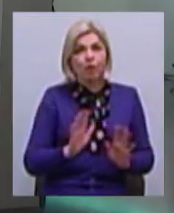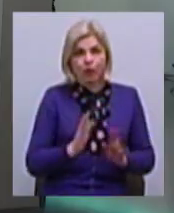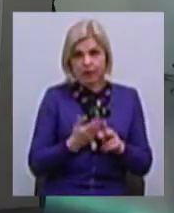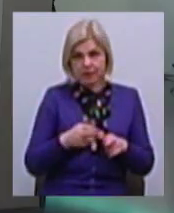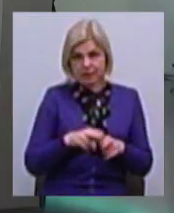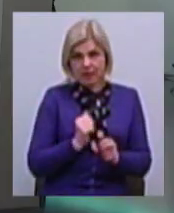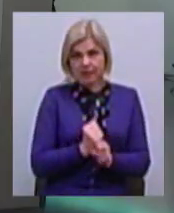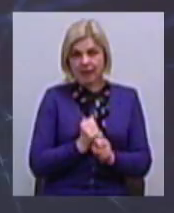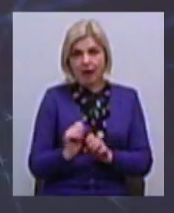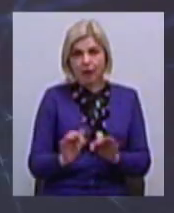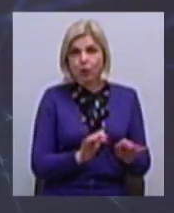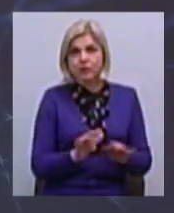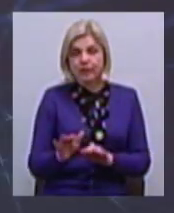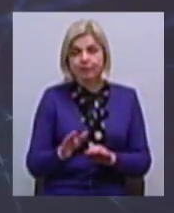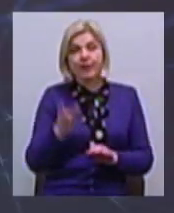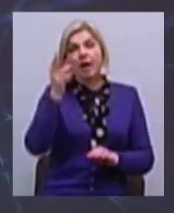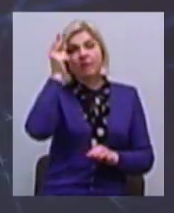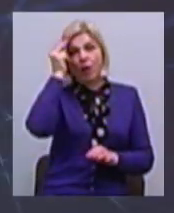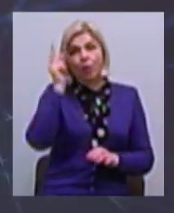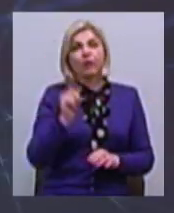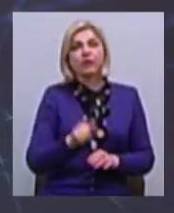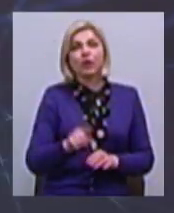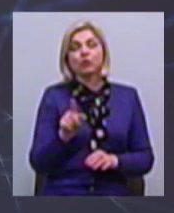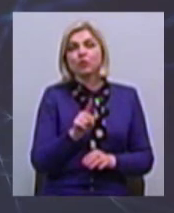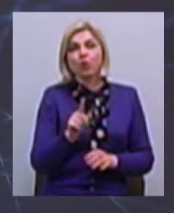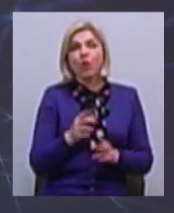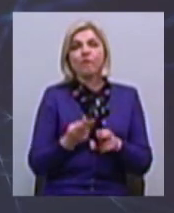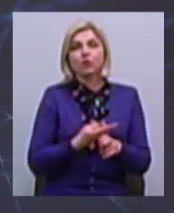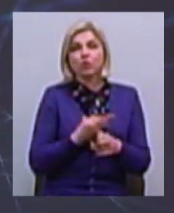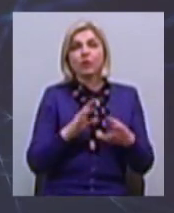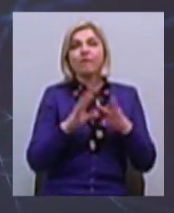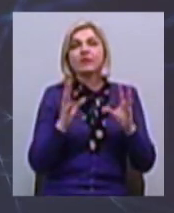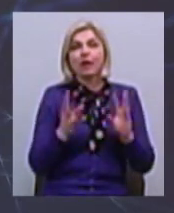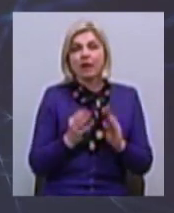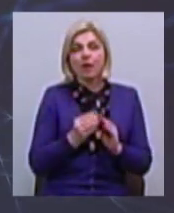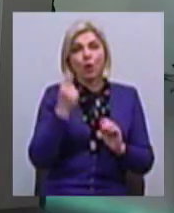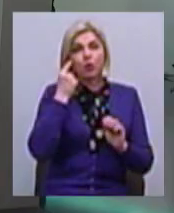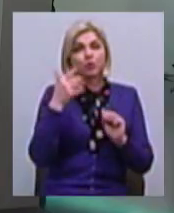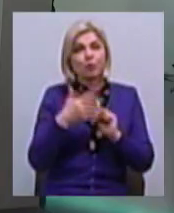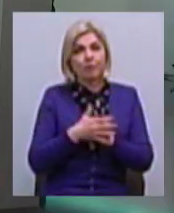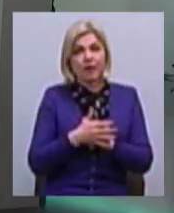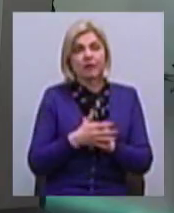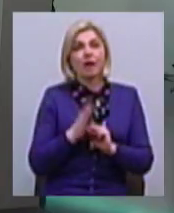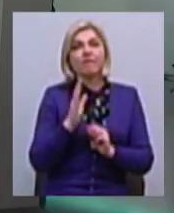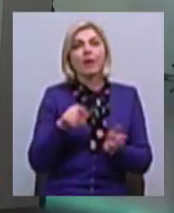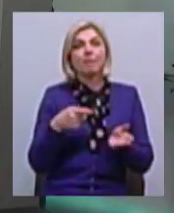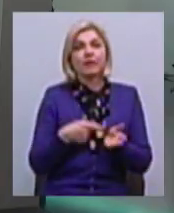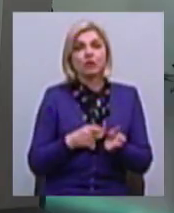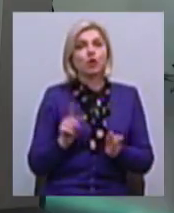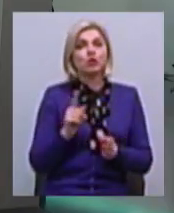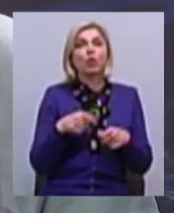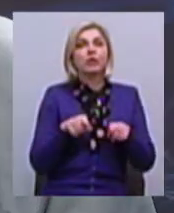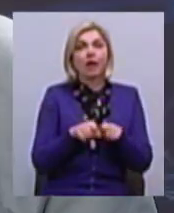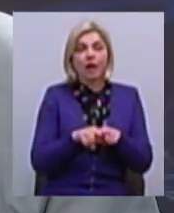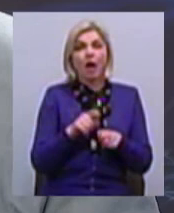діяльності. Враховуючи те, що відсутнє взагалі розуміння було в місті, що таке